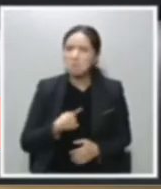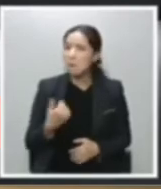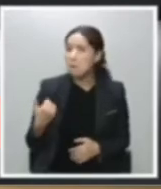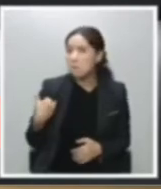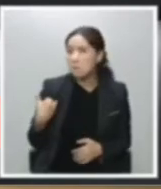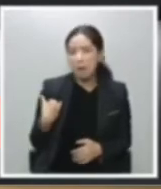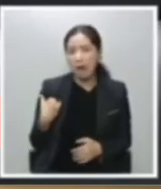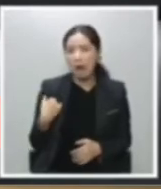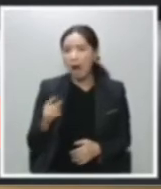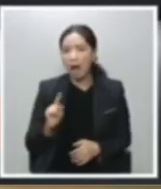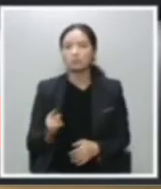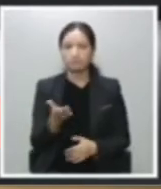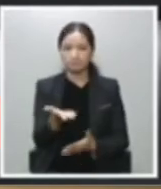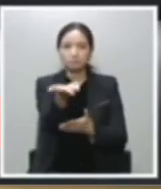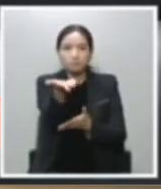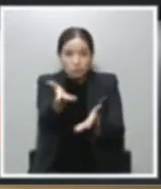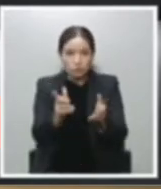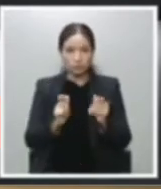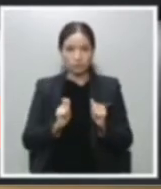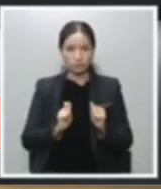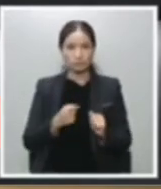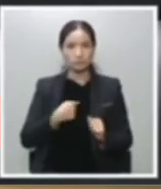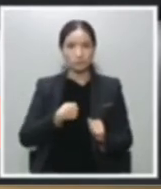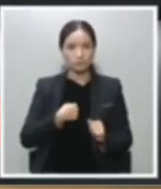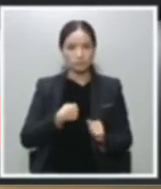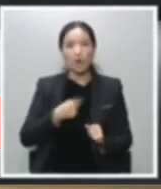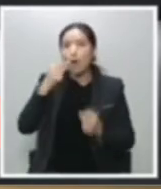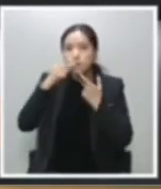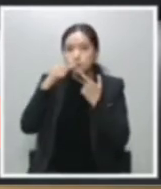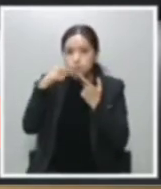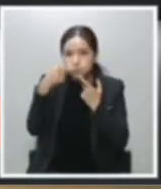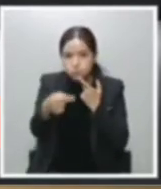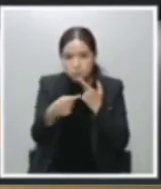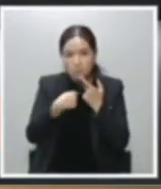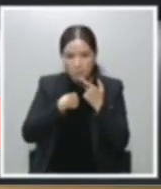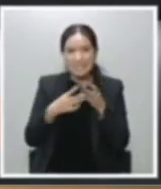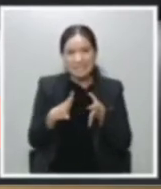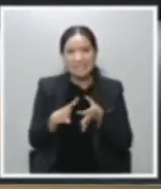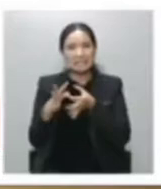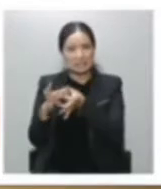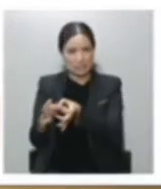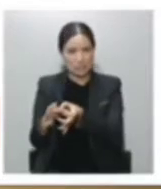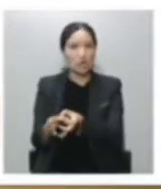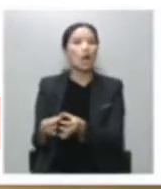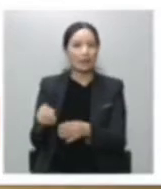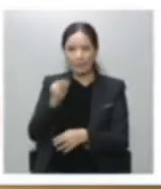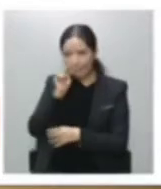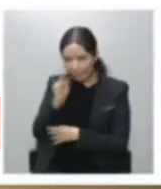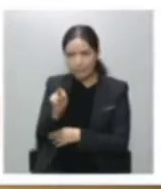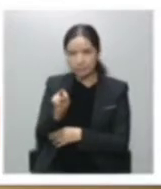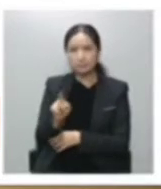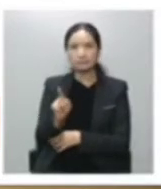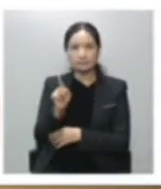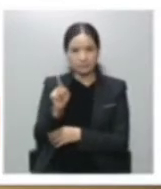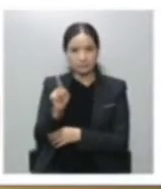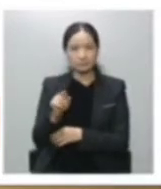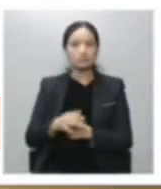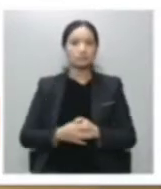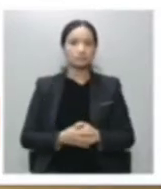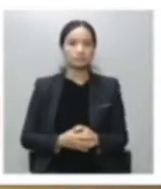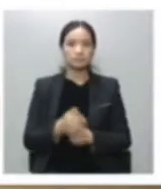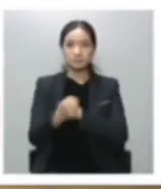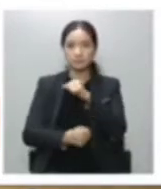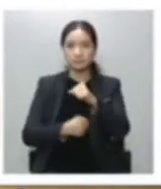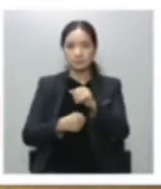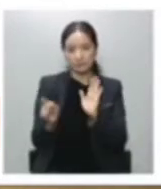รแต่ผมจะขออนุญาตท่านประธานว่าผมจะพูดที่ผมมีส่วนเกี่ยวข้องและอยู่ในเหตุการณ์นะครับในการรัฐประหารเมื่อ